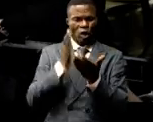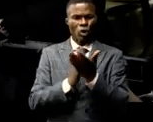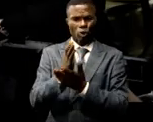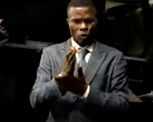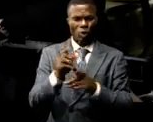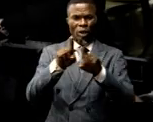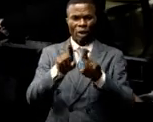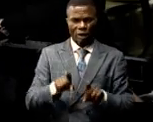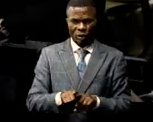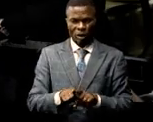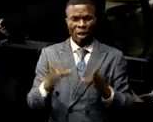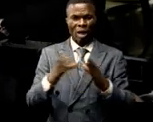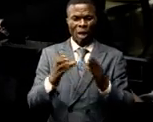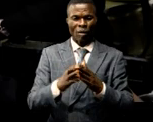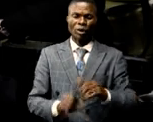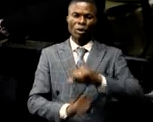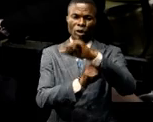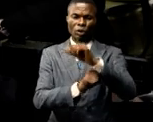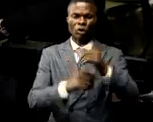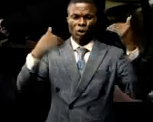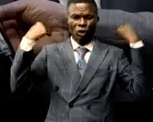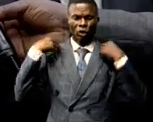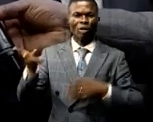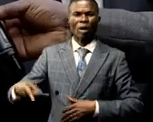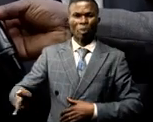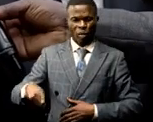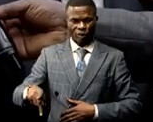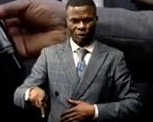que avec l'accompagnement de l'autorité provinciale